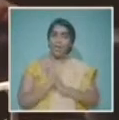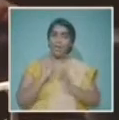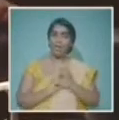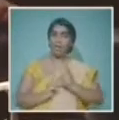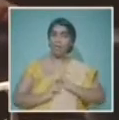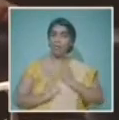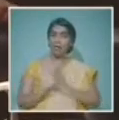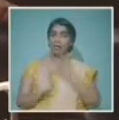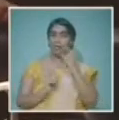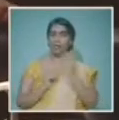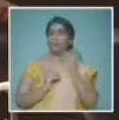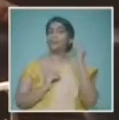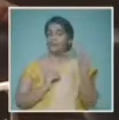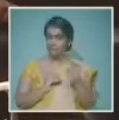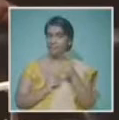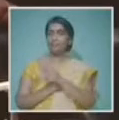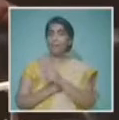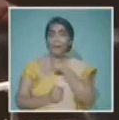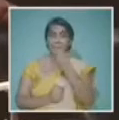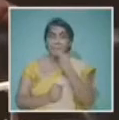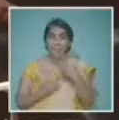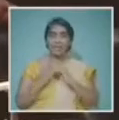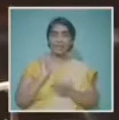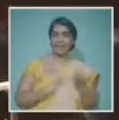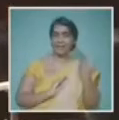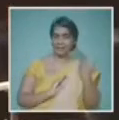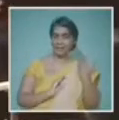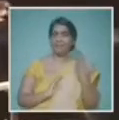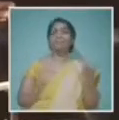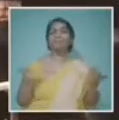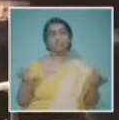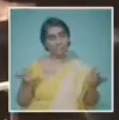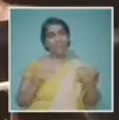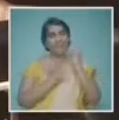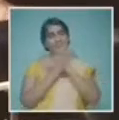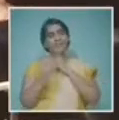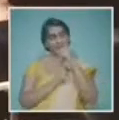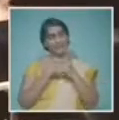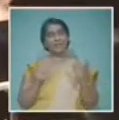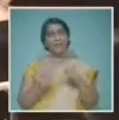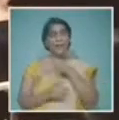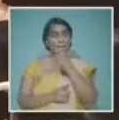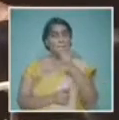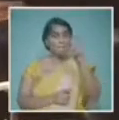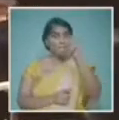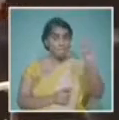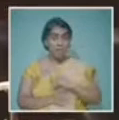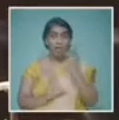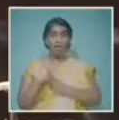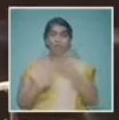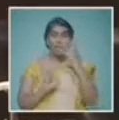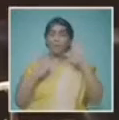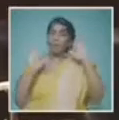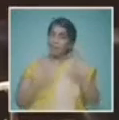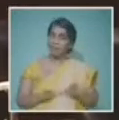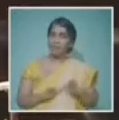කාලය හතර හමාර බවට පත් කරගන්න එකයි, පෙන්ෂන් එක අරන් ගෙදර යන්න ඕන එකයි. ඕන් විවස්ථා ගැන සාකච්ඡා. පෙන්ෂන් එක ගණ්ඩයි අවුරුදු හතර හමාරක්